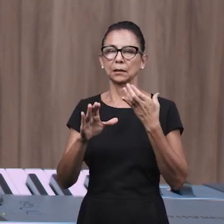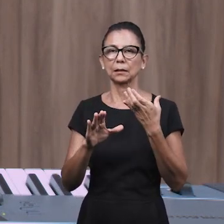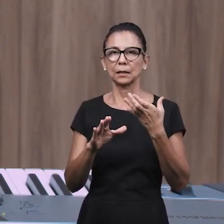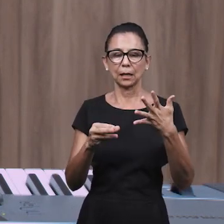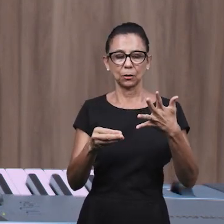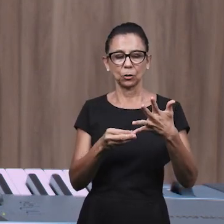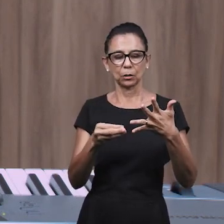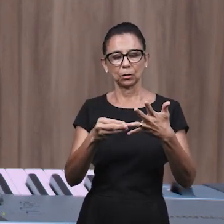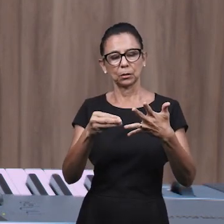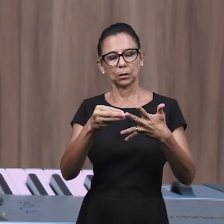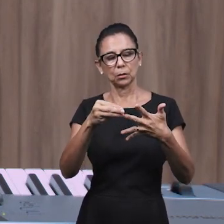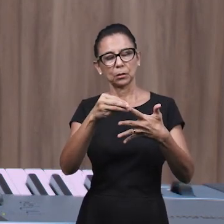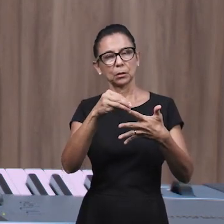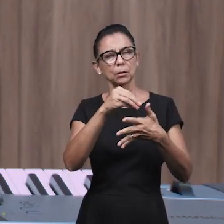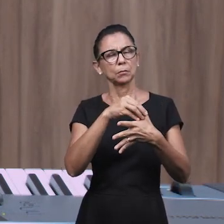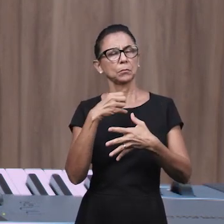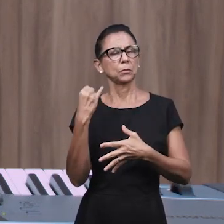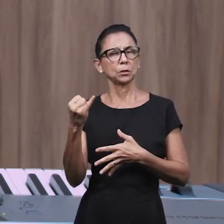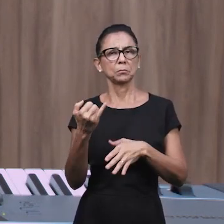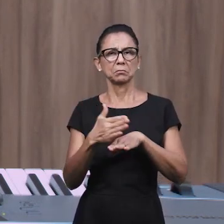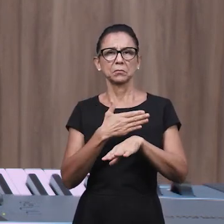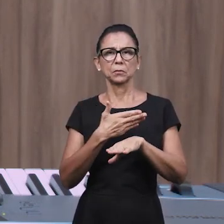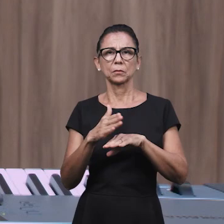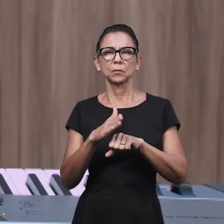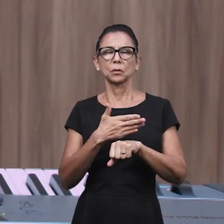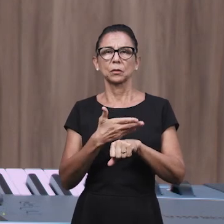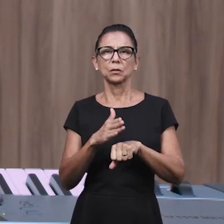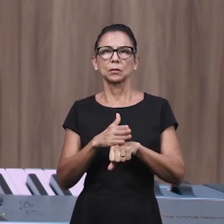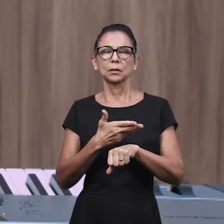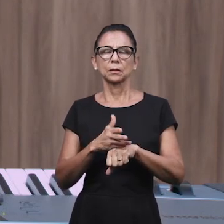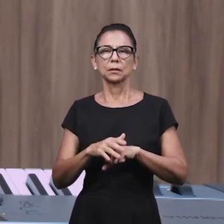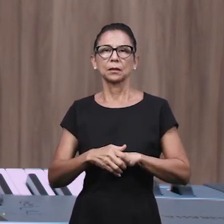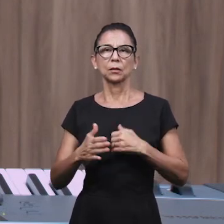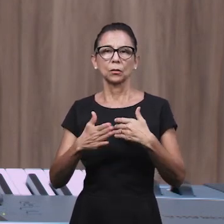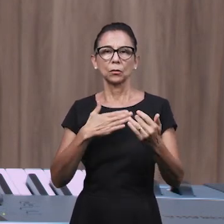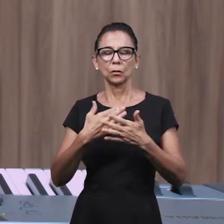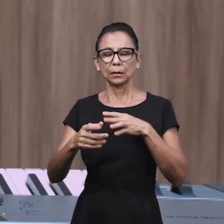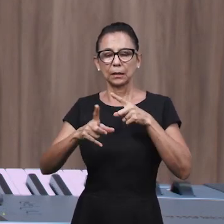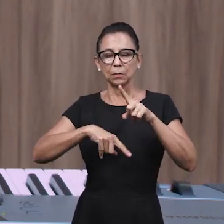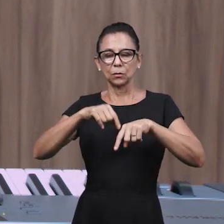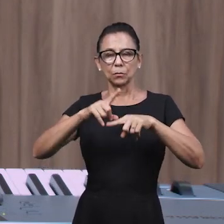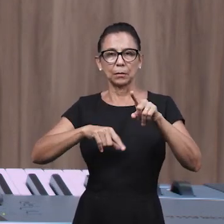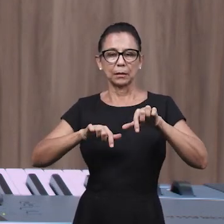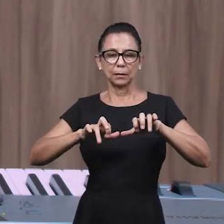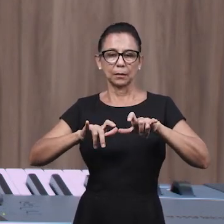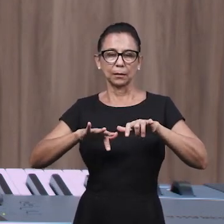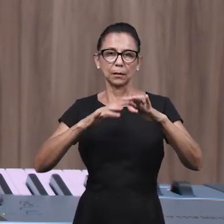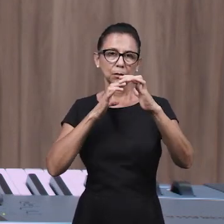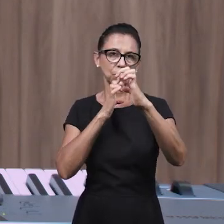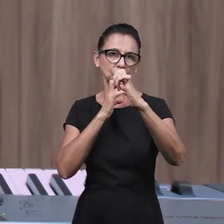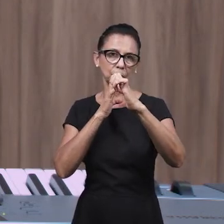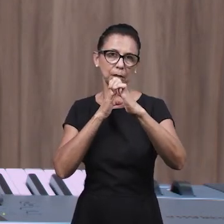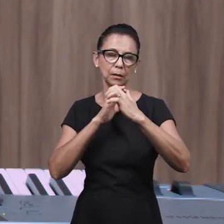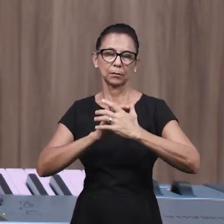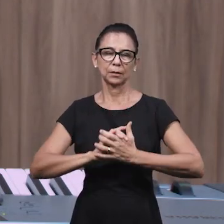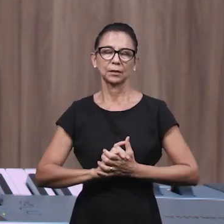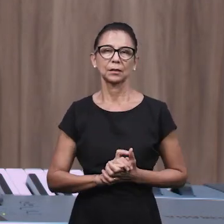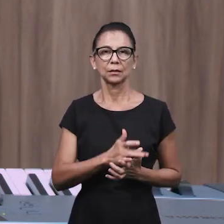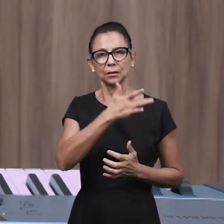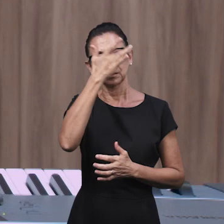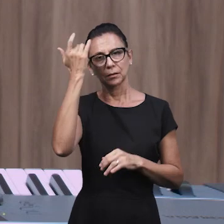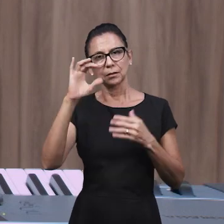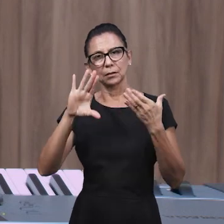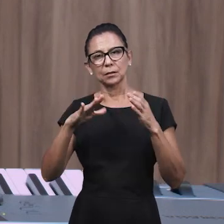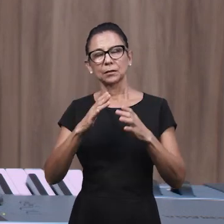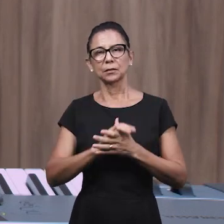Solféger, faire le solfège, c'est chanter les notes. Très important, n'importe quel type d'instrument. Pour celui qui chante,